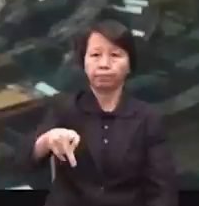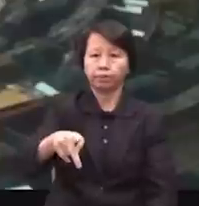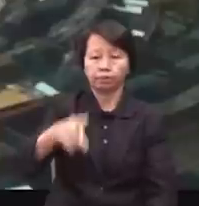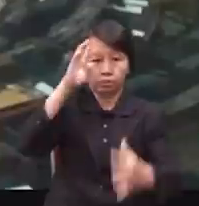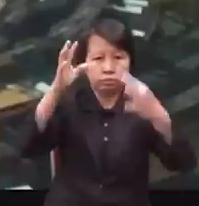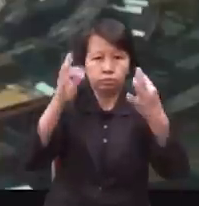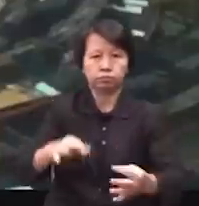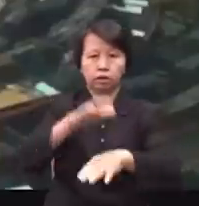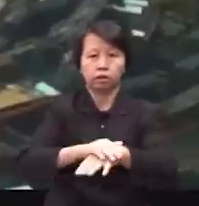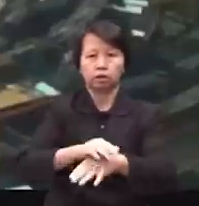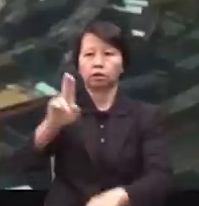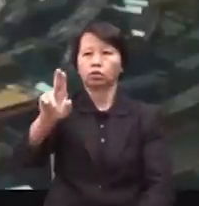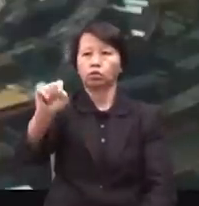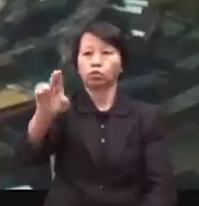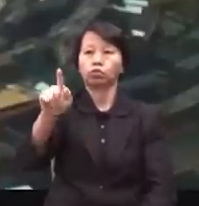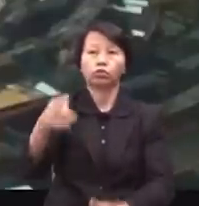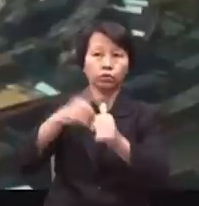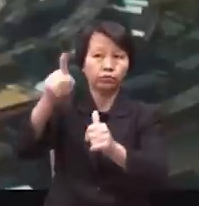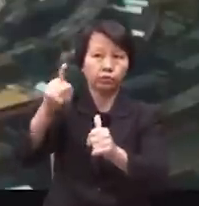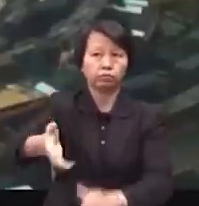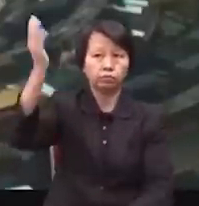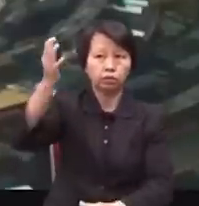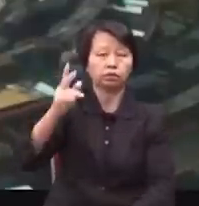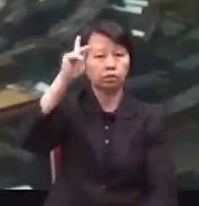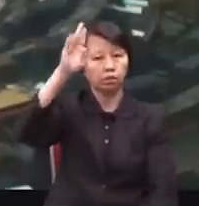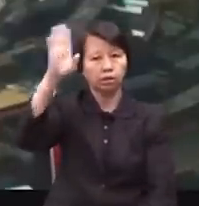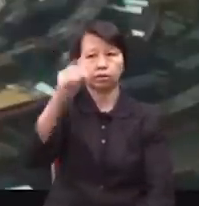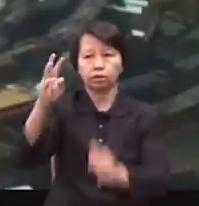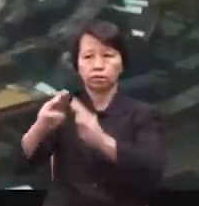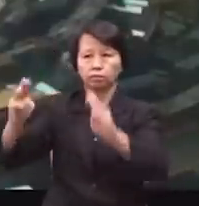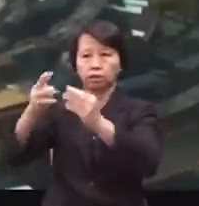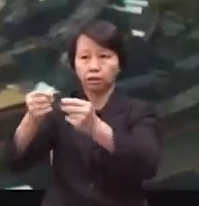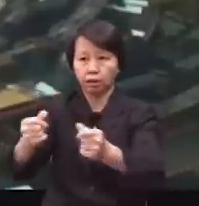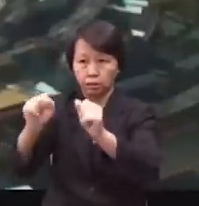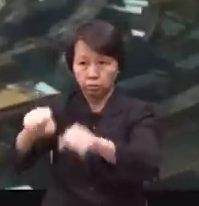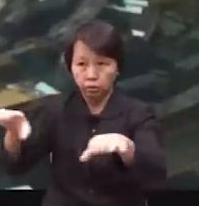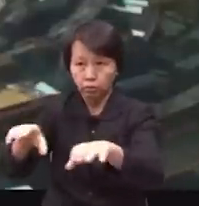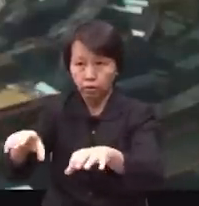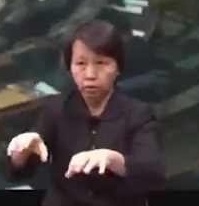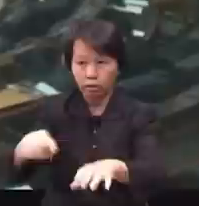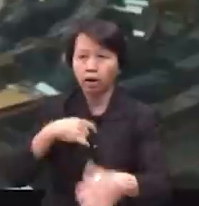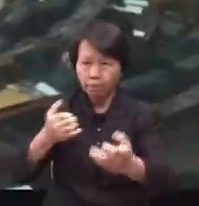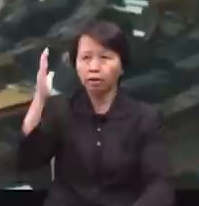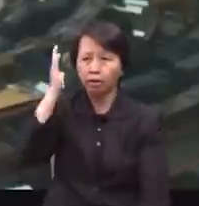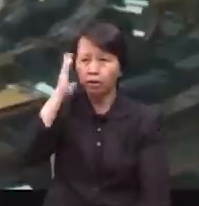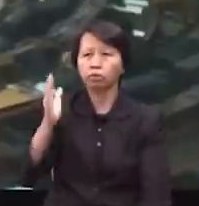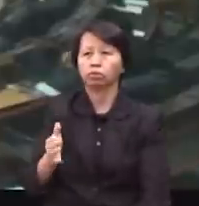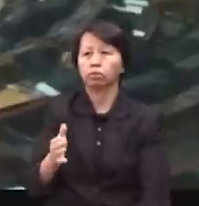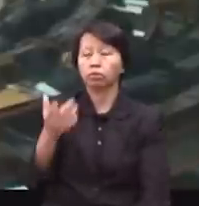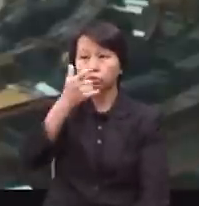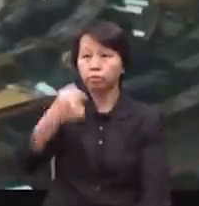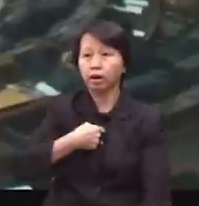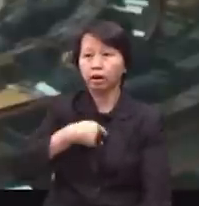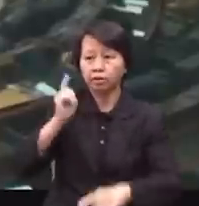atas usul yang dibentangkan oleh pihak Kota Baru saya pun tidak tahu ini